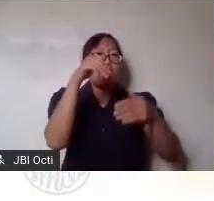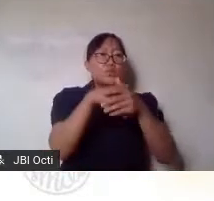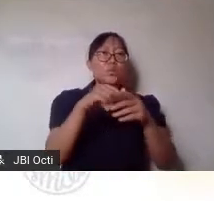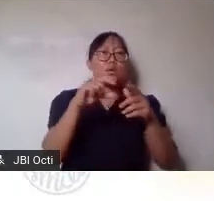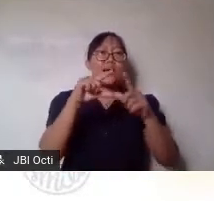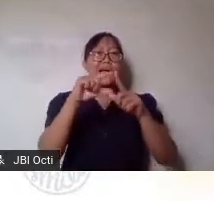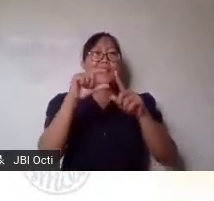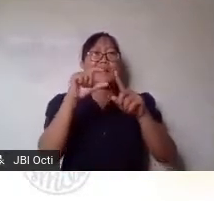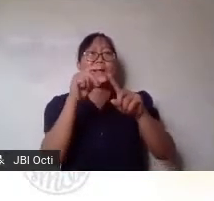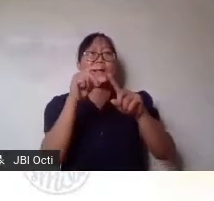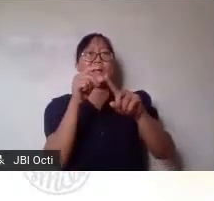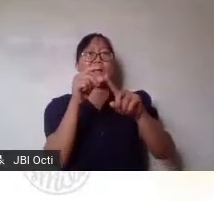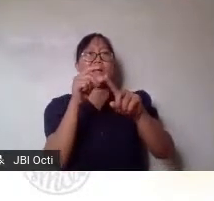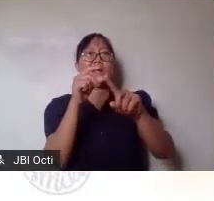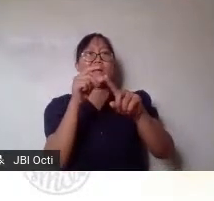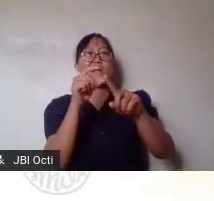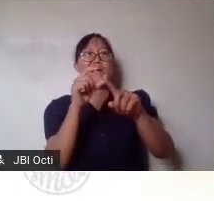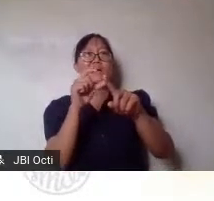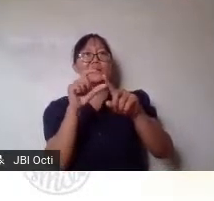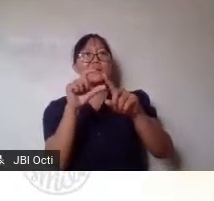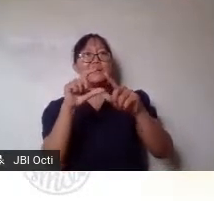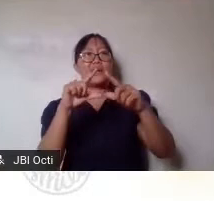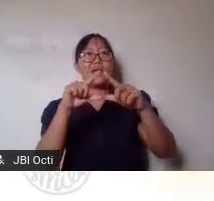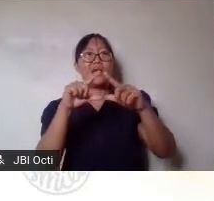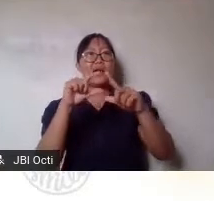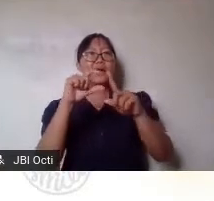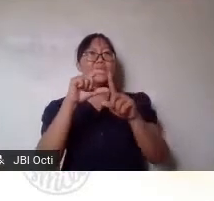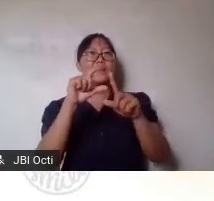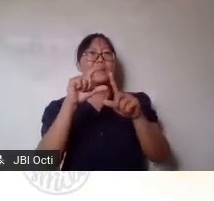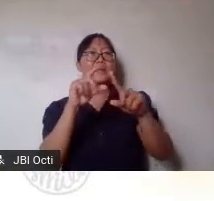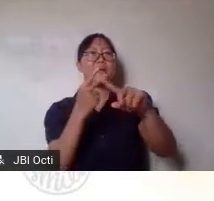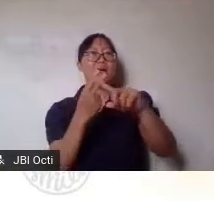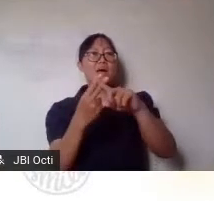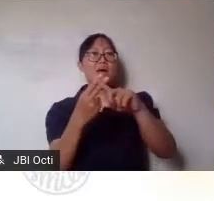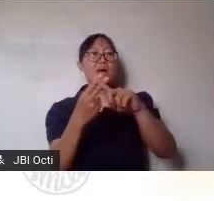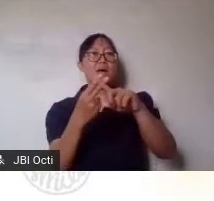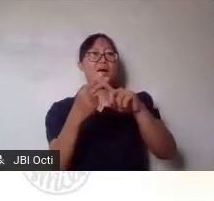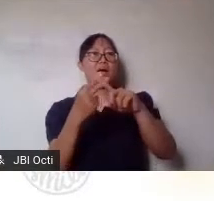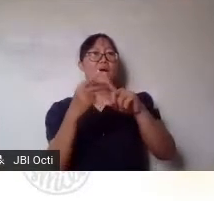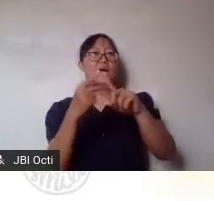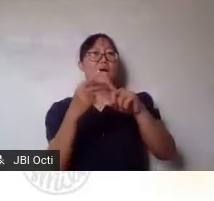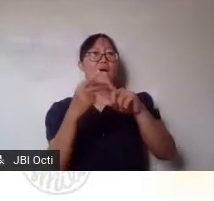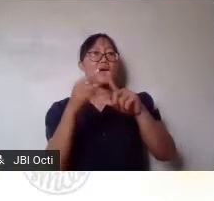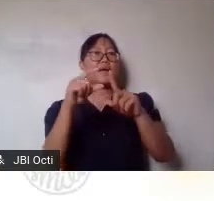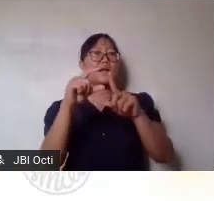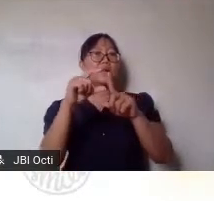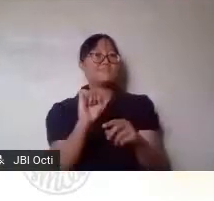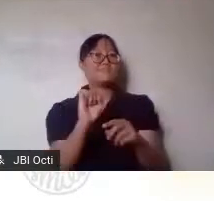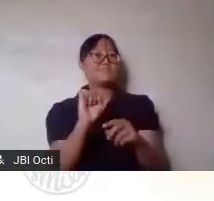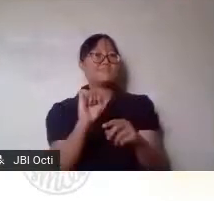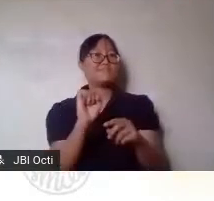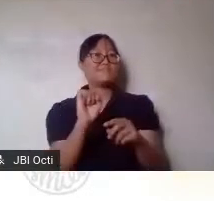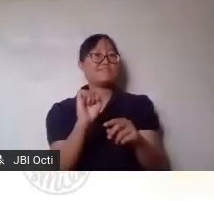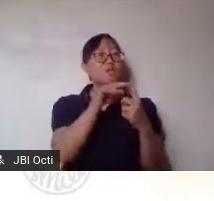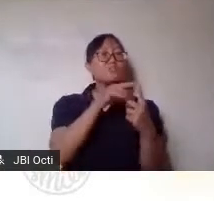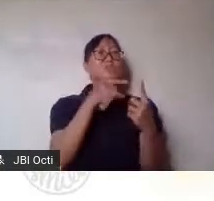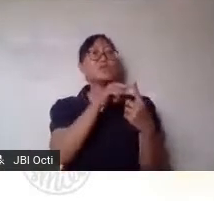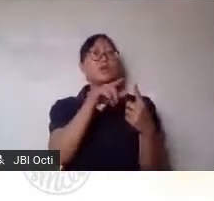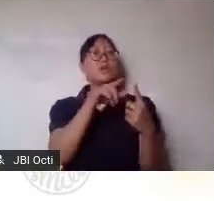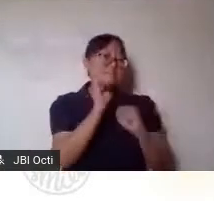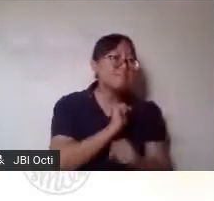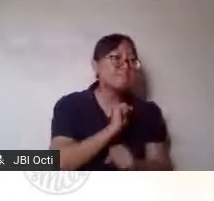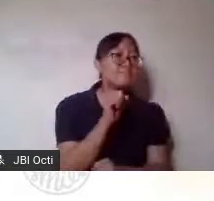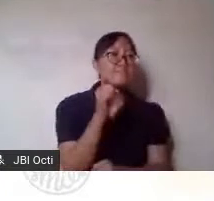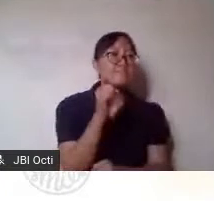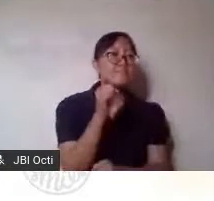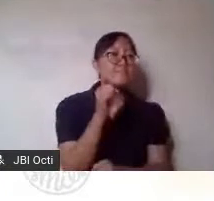jumpai anak yang tidak diam ini, apalagi IQ-nya berada di bawah rata-rata normal. Sudah kita bahas tadi